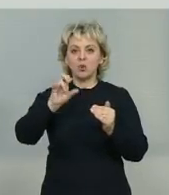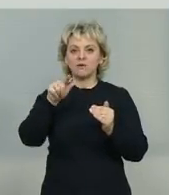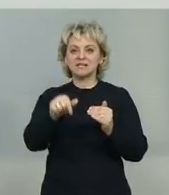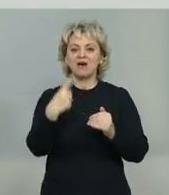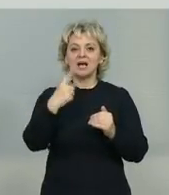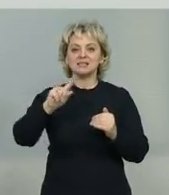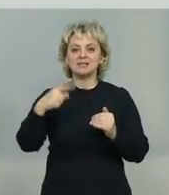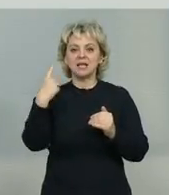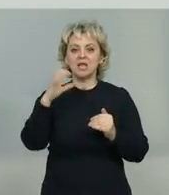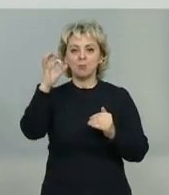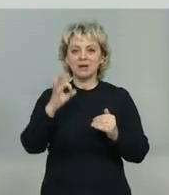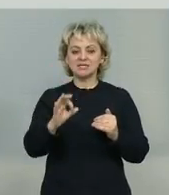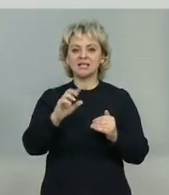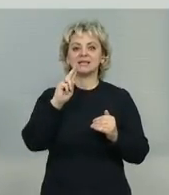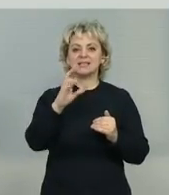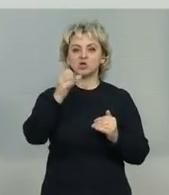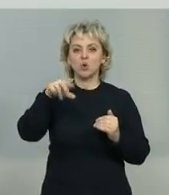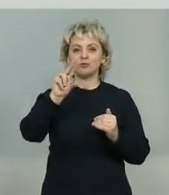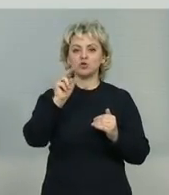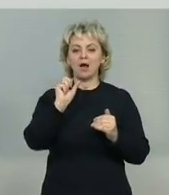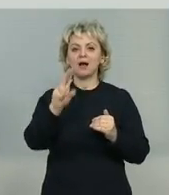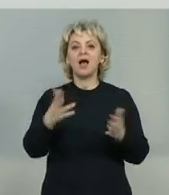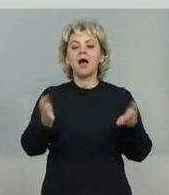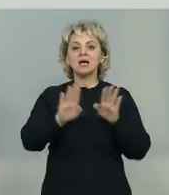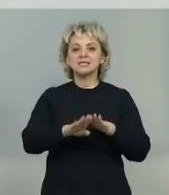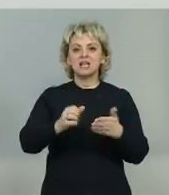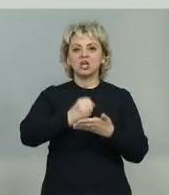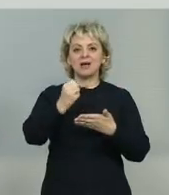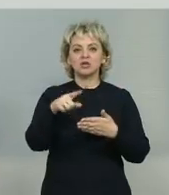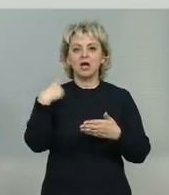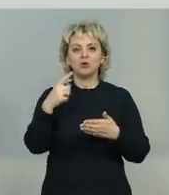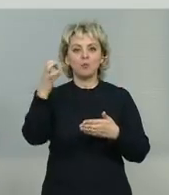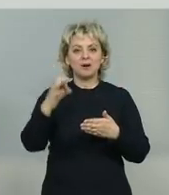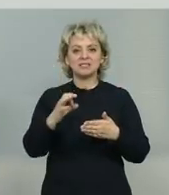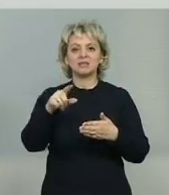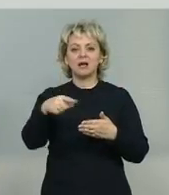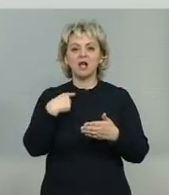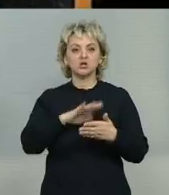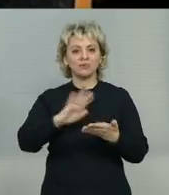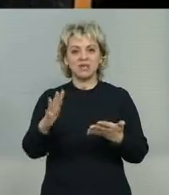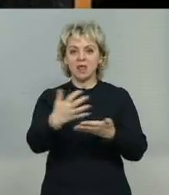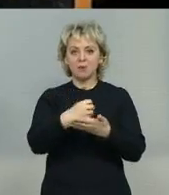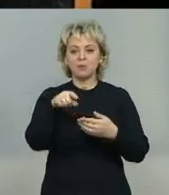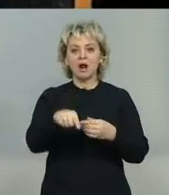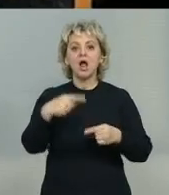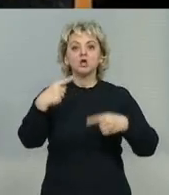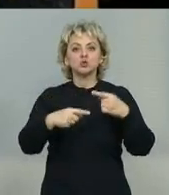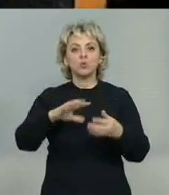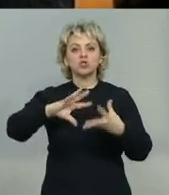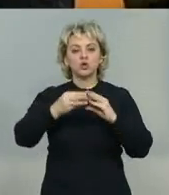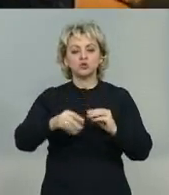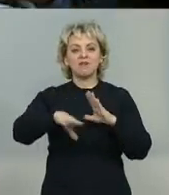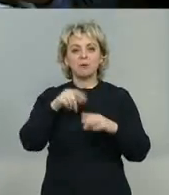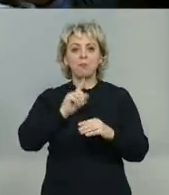– 1,1% у Ксении Собчак. Остальные кандидаты и 1% голосов не набрали. А спорить результаты